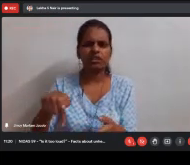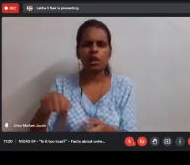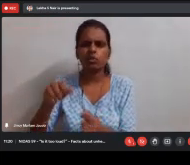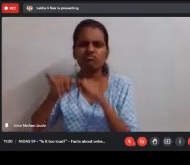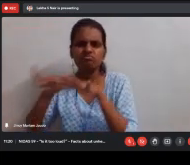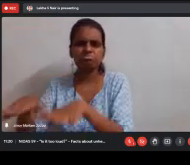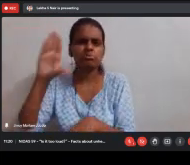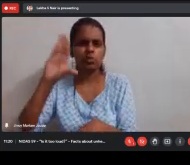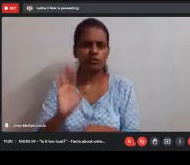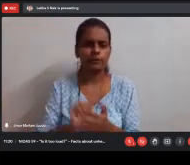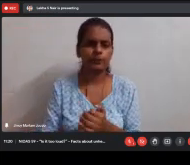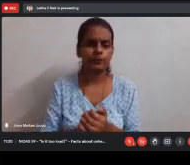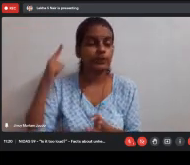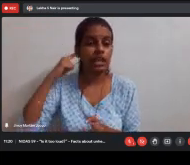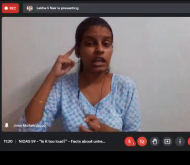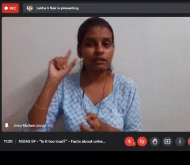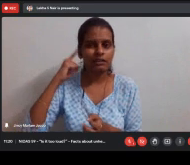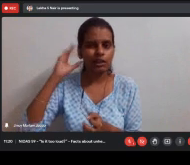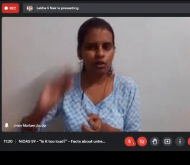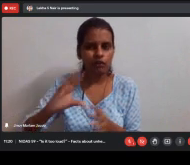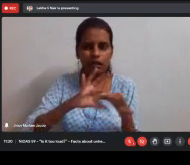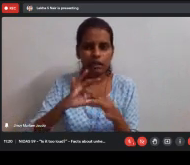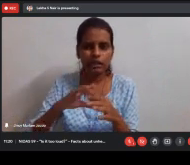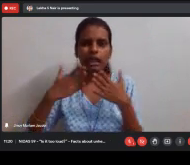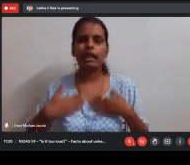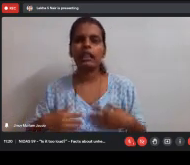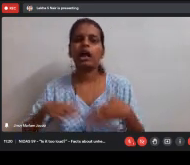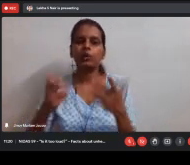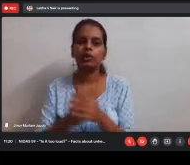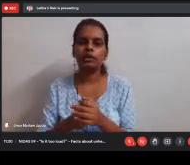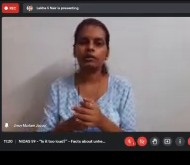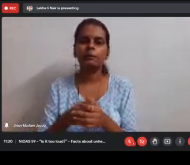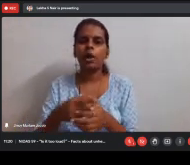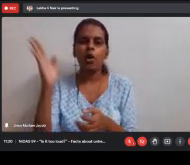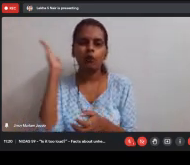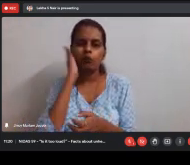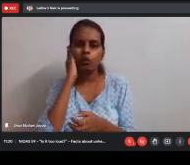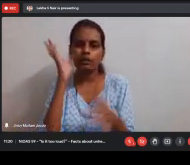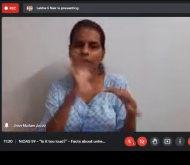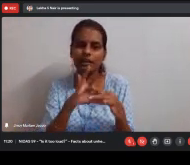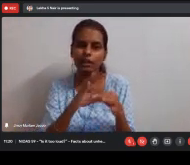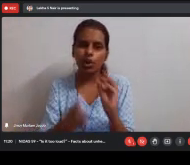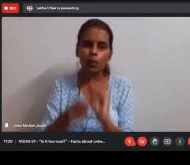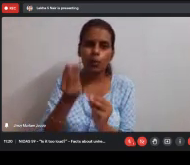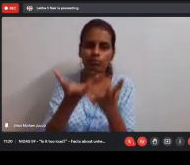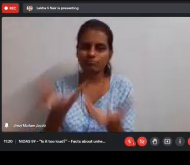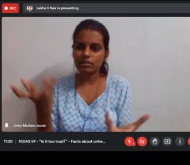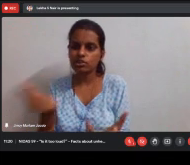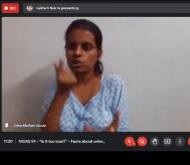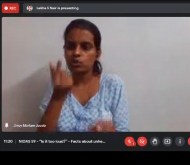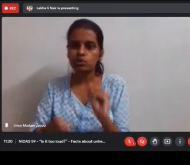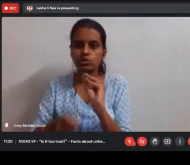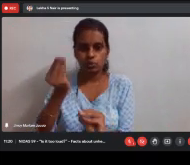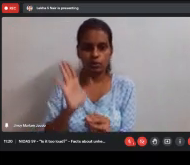പറയുന്നത് എല്ലായിടത്തും എത്തിയിട്ടുണ്ടെങ്കിലും അത് അതിനും പരിമിതികളുണ്ട്. ചില സ്ഥലങ്ങളിൽ